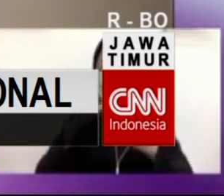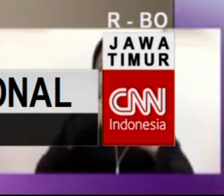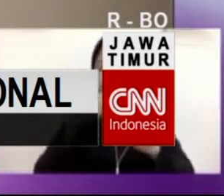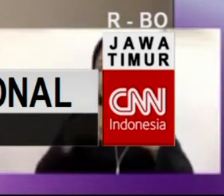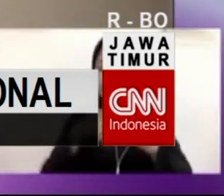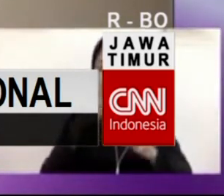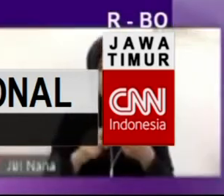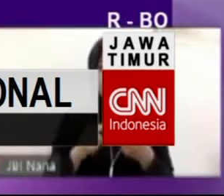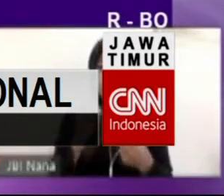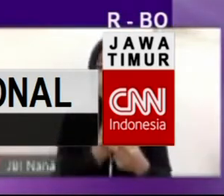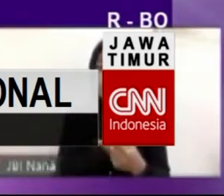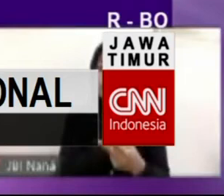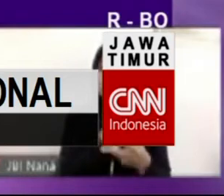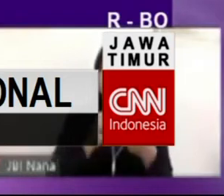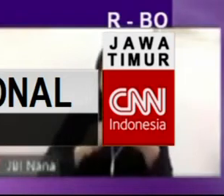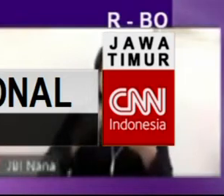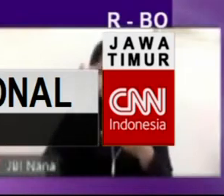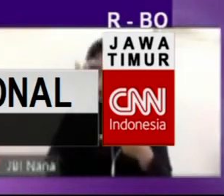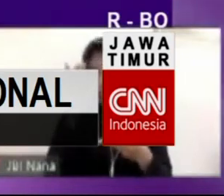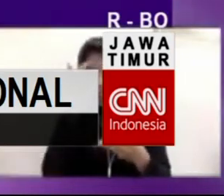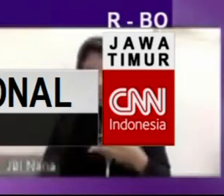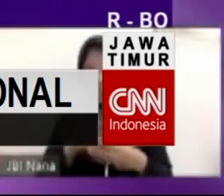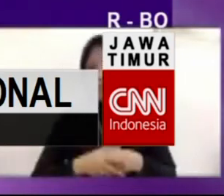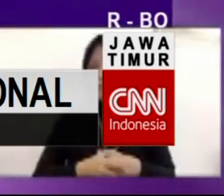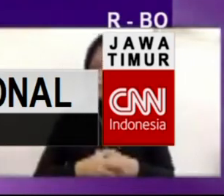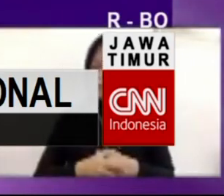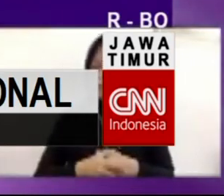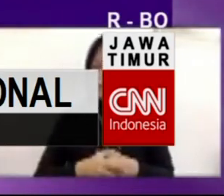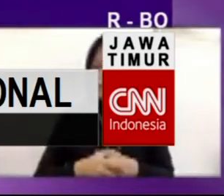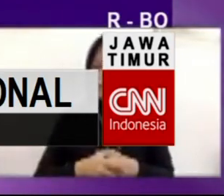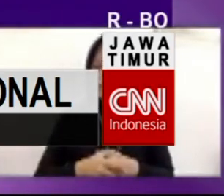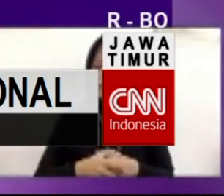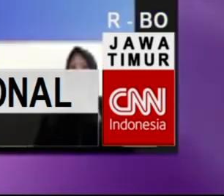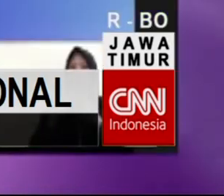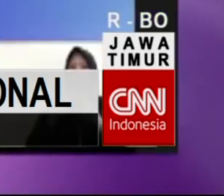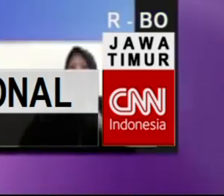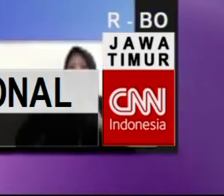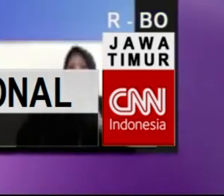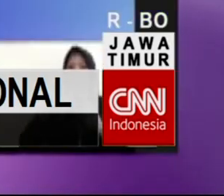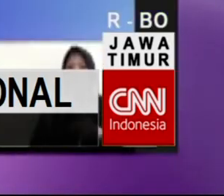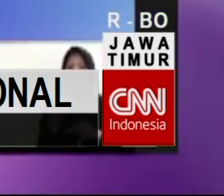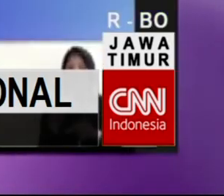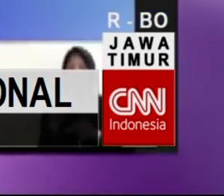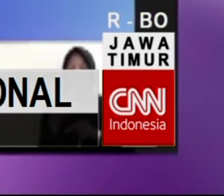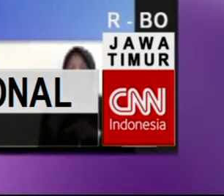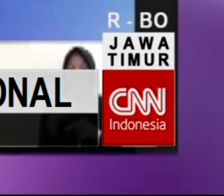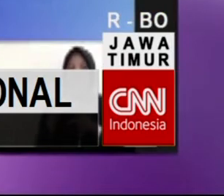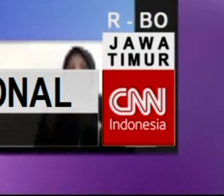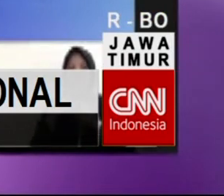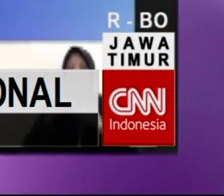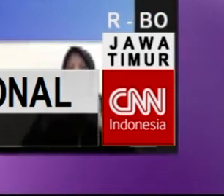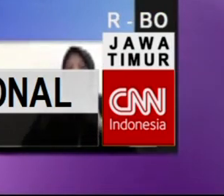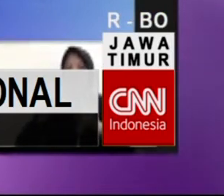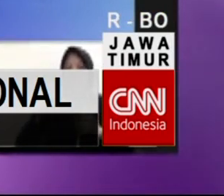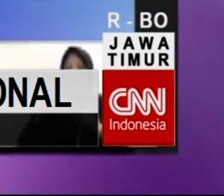perempuan, itu sangat penting. Dalam diskusi tersebut juga membahas bagaimana perempuan harus berani dan konsisten dalam pilihan karir